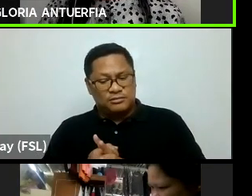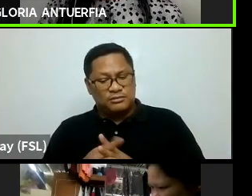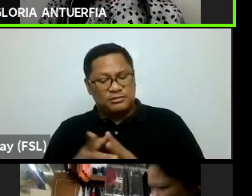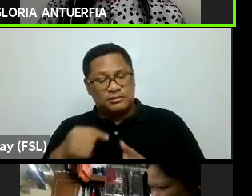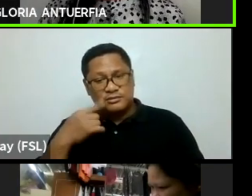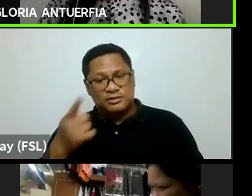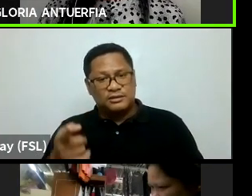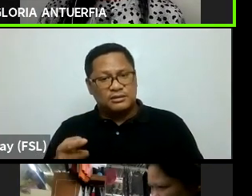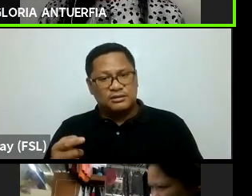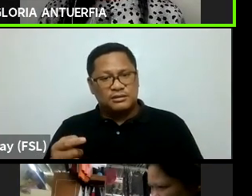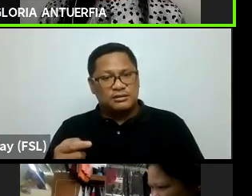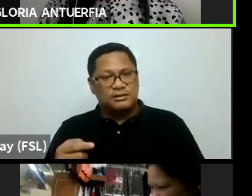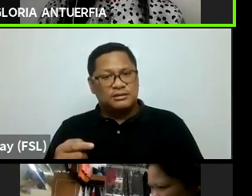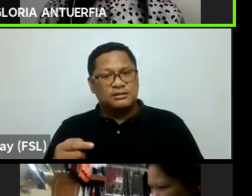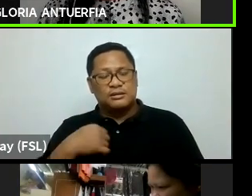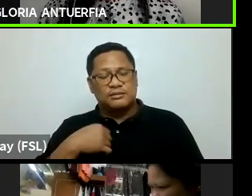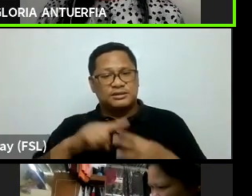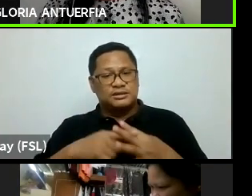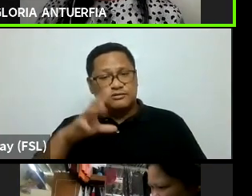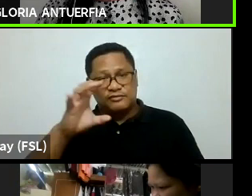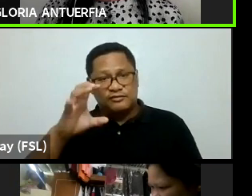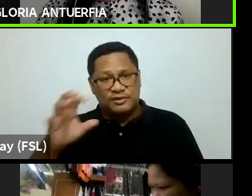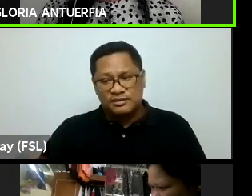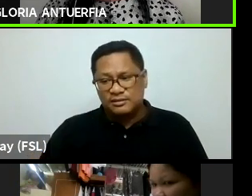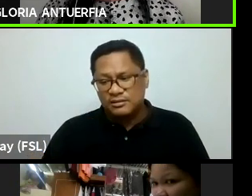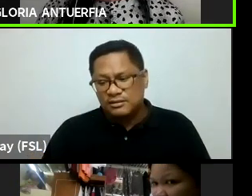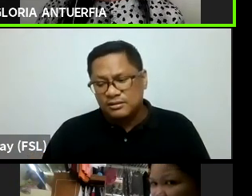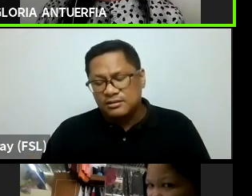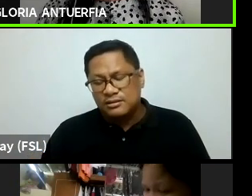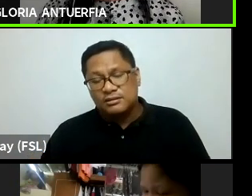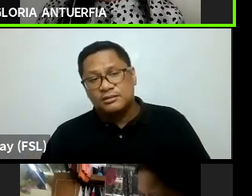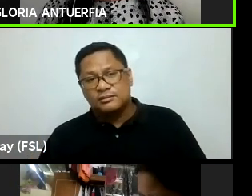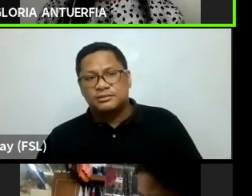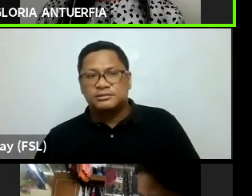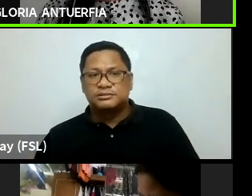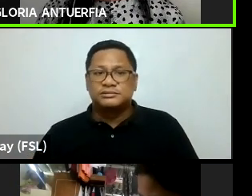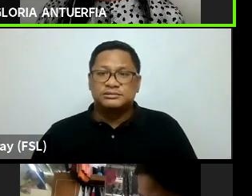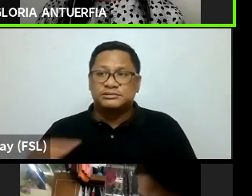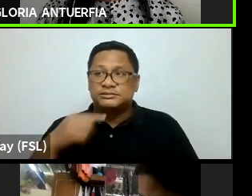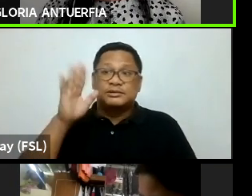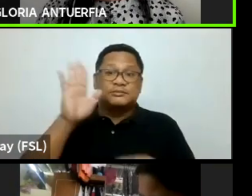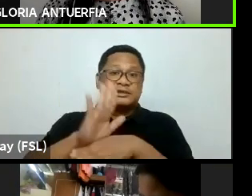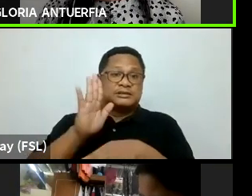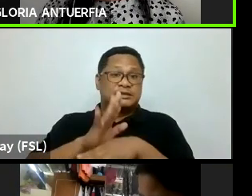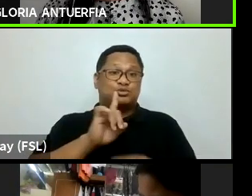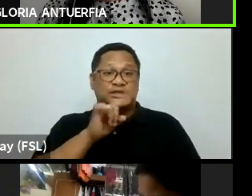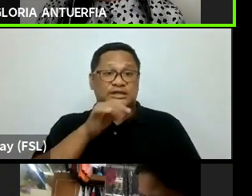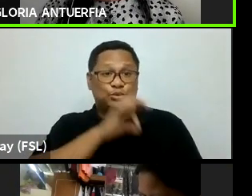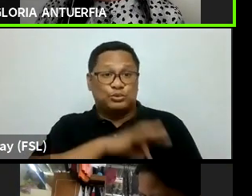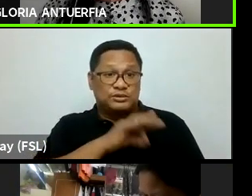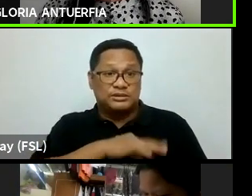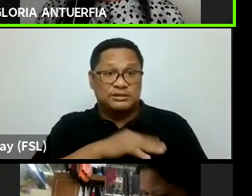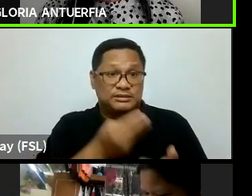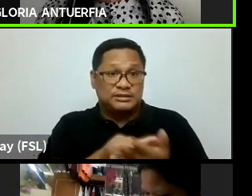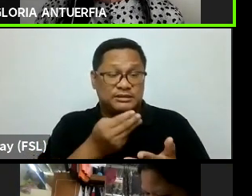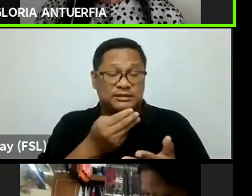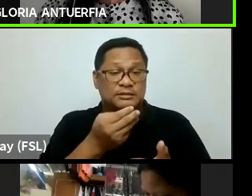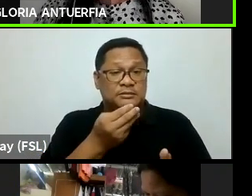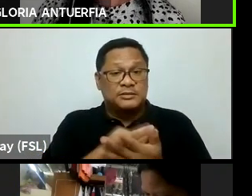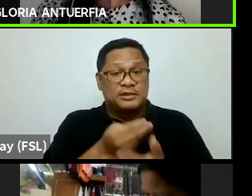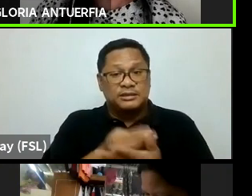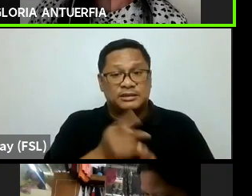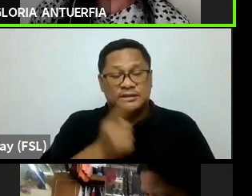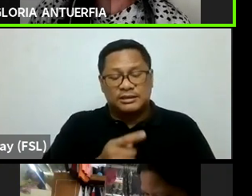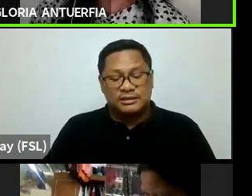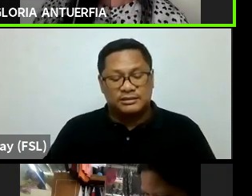yung 500 hello, ako na. Yes. Yung sabi mo kanina, business is to earn money, di ba? Yes. Yes. Kaya nga